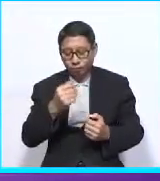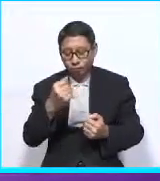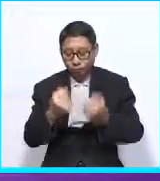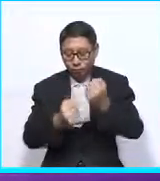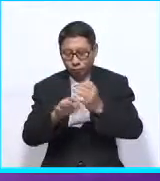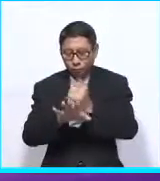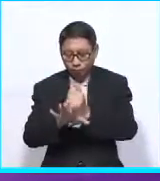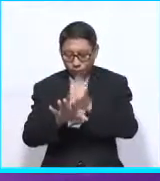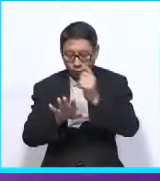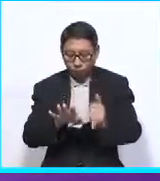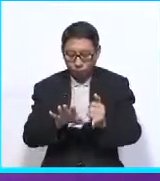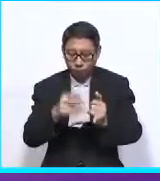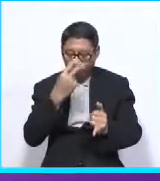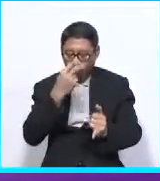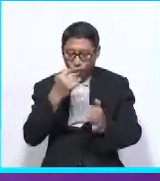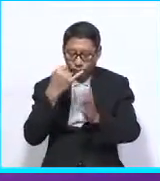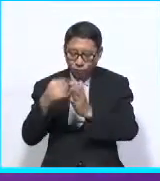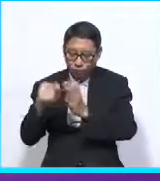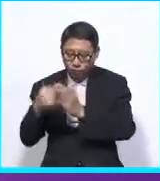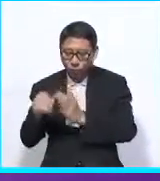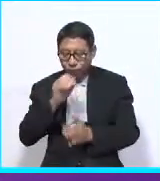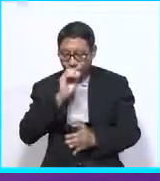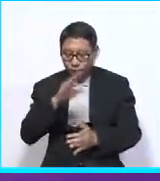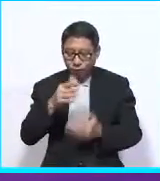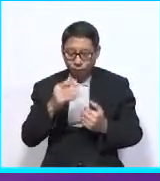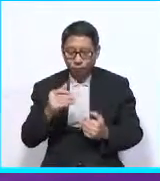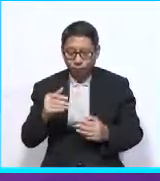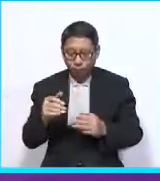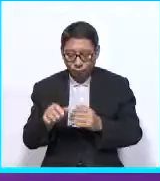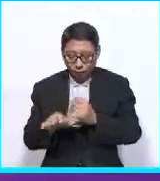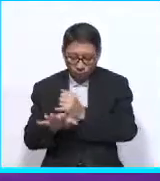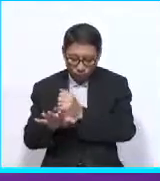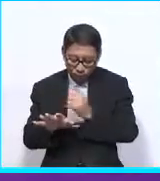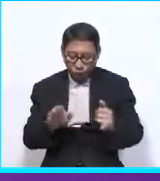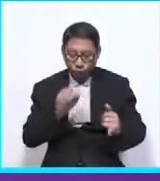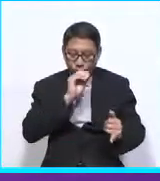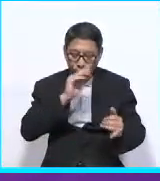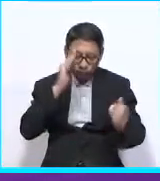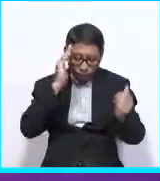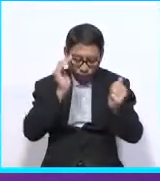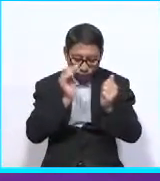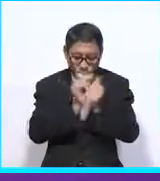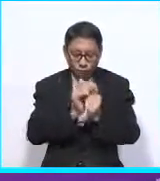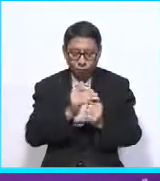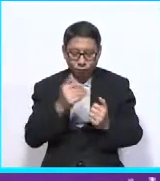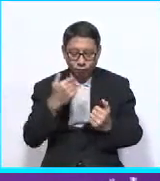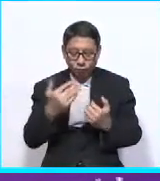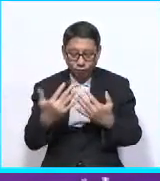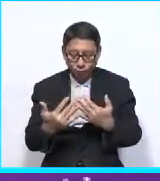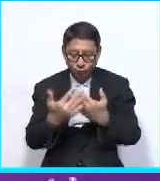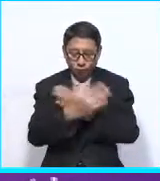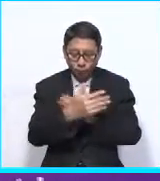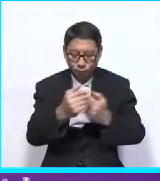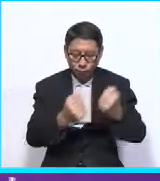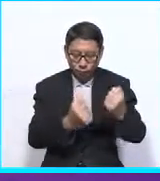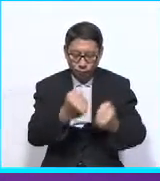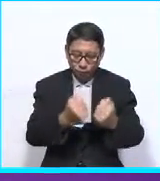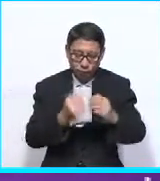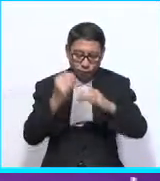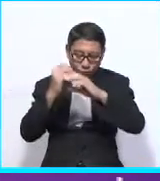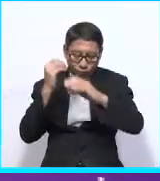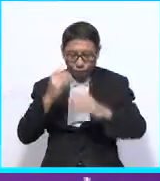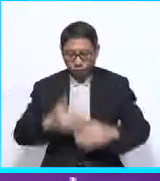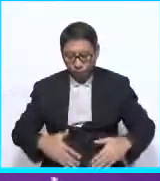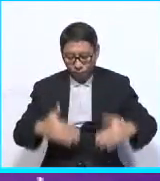ถานีขนส่งต่างดูแล้วผิดปกติแล้วบอกคนขับเลยว่าเดี๋ยวมาแล้วก็เดินไปแจ้งเจ้าหน้าที่ดีกว่านะคะหรือว่าเปลี่ยนรถไปเลยอันนี้มันคือ